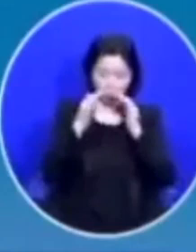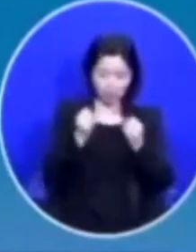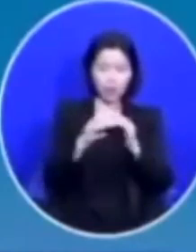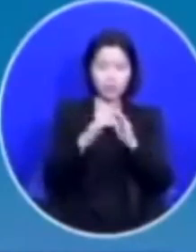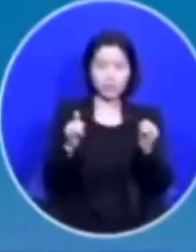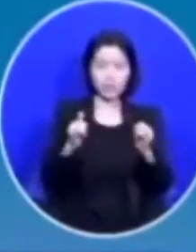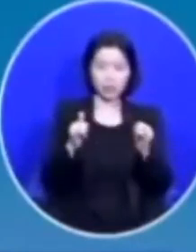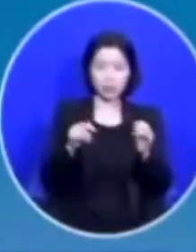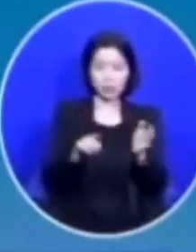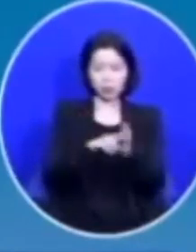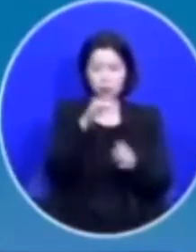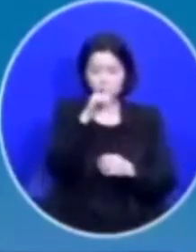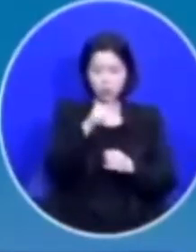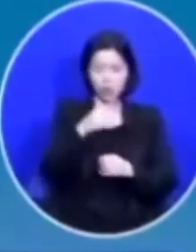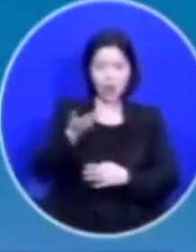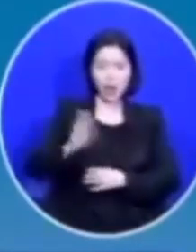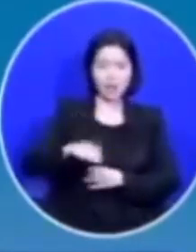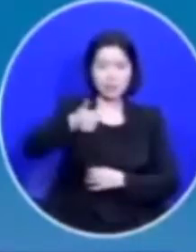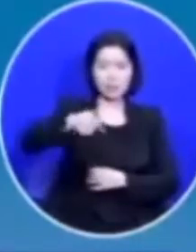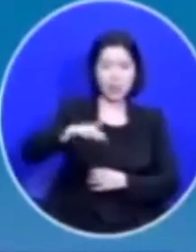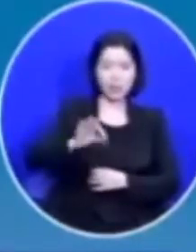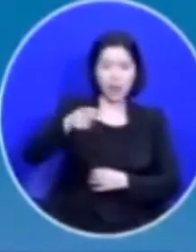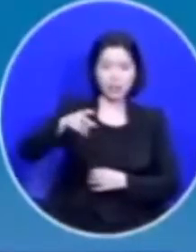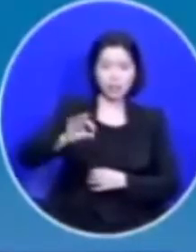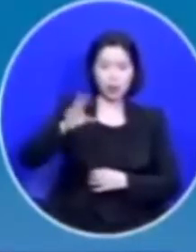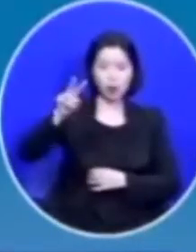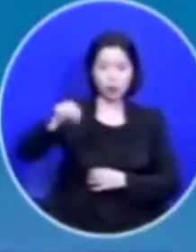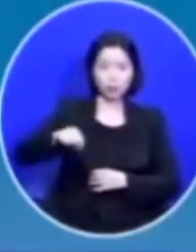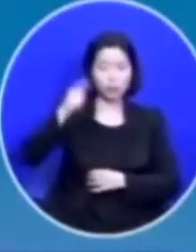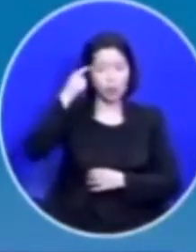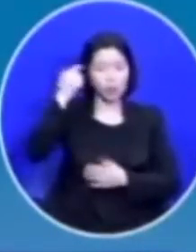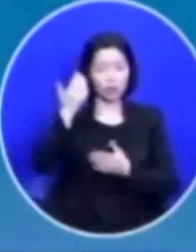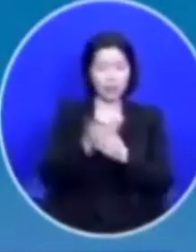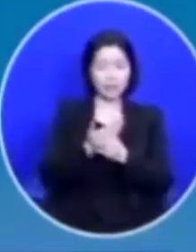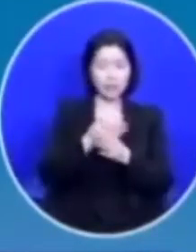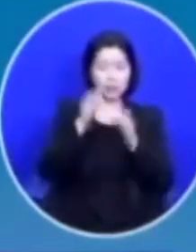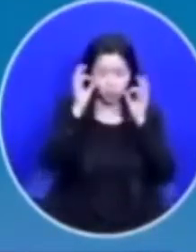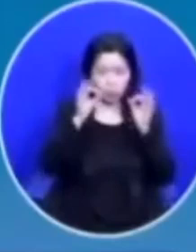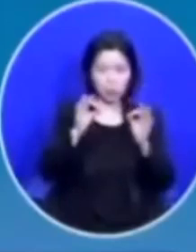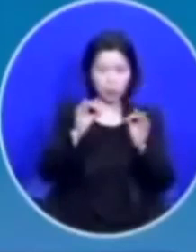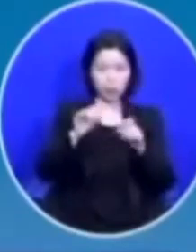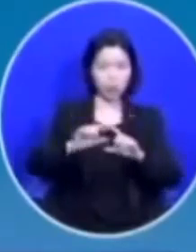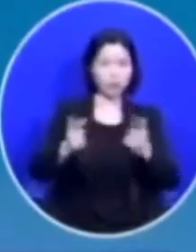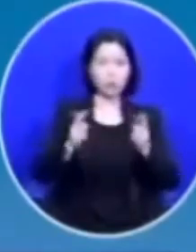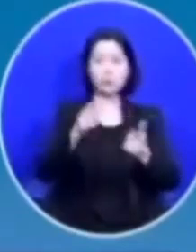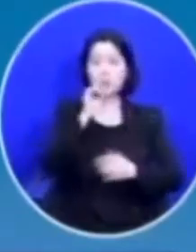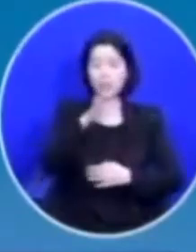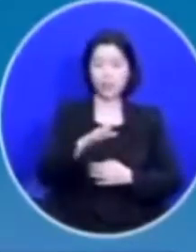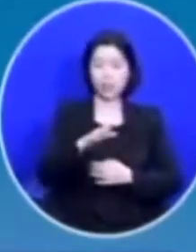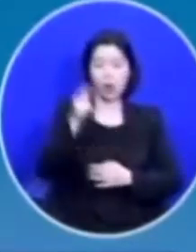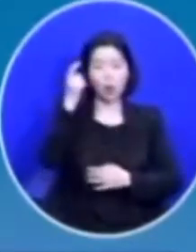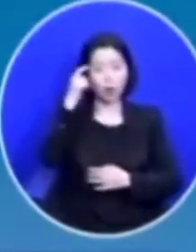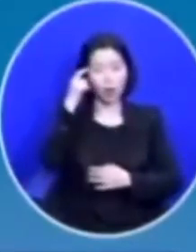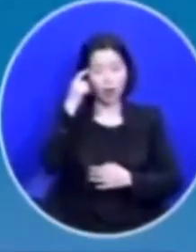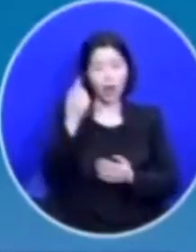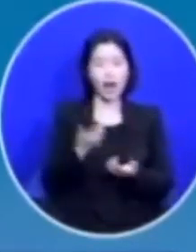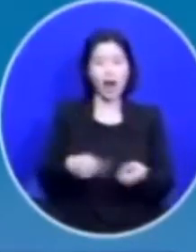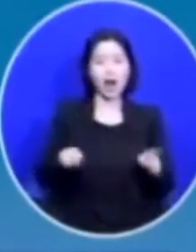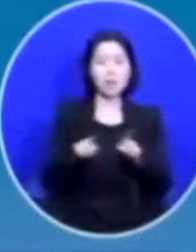박사를 보면 하나님을 부인 하기가 어렵습니다 강 영어 박사와 함께 계신 예수님 때문이에요